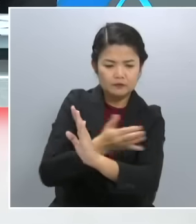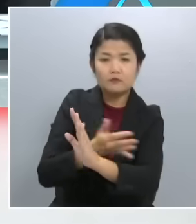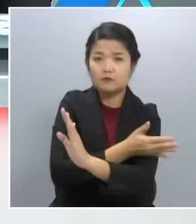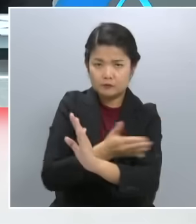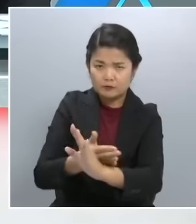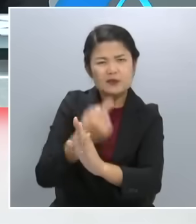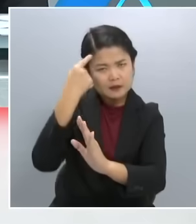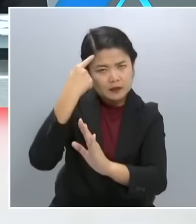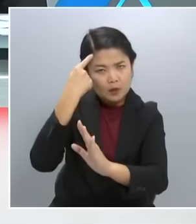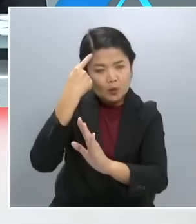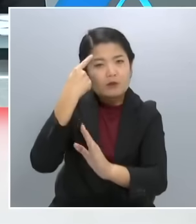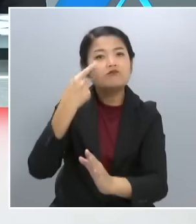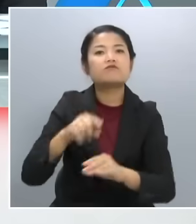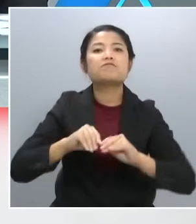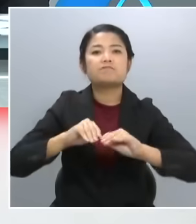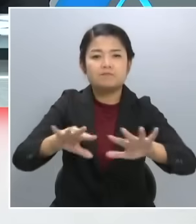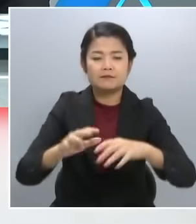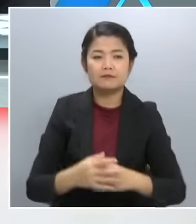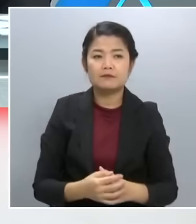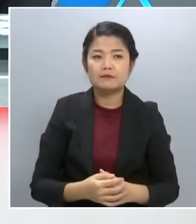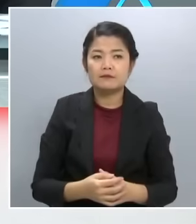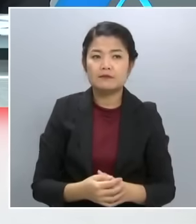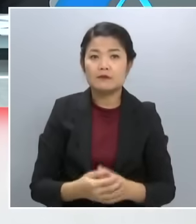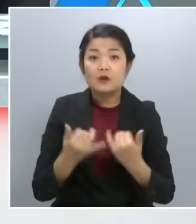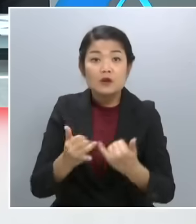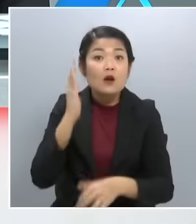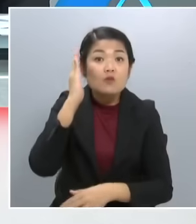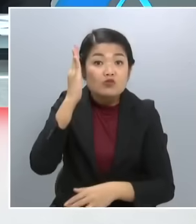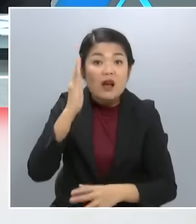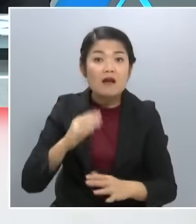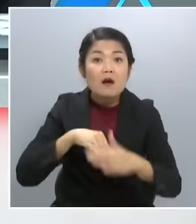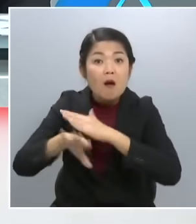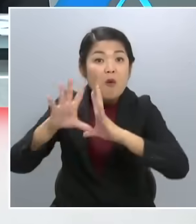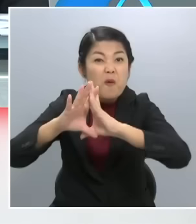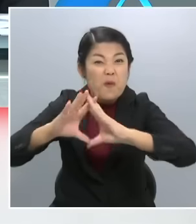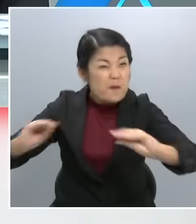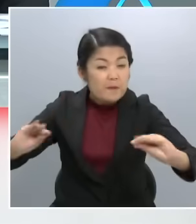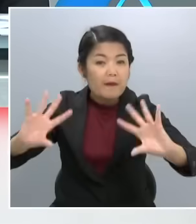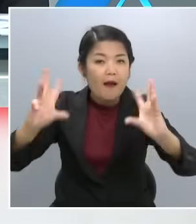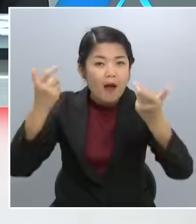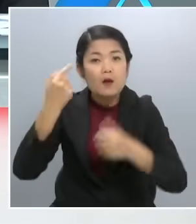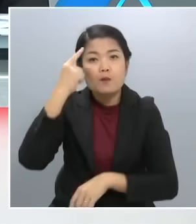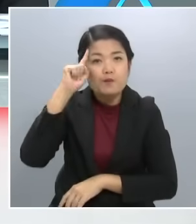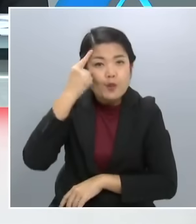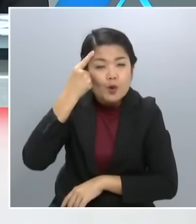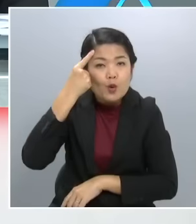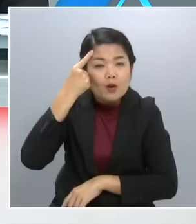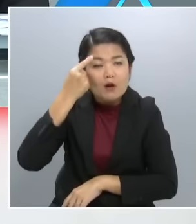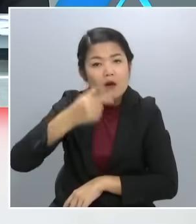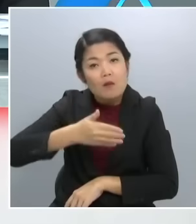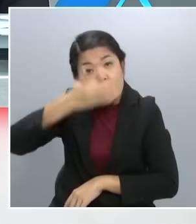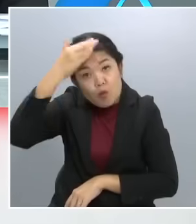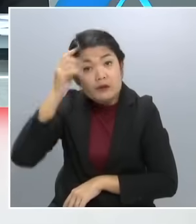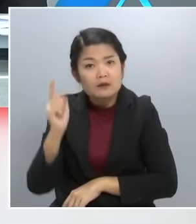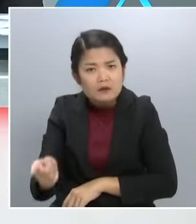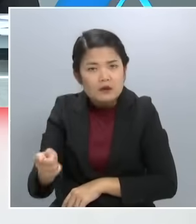จะถูกเปิดแน่นอนค่ะนะครับแต่ที่แๆตอนเนี้ยโบ้ยังหายอยู่แล้วก็ไม่รู้ว่า 1ไปบวชหรือ 2